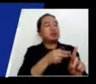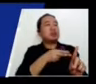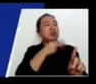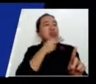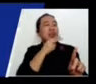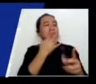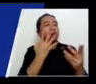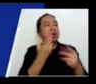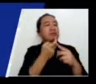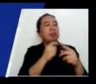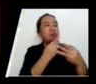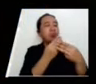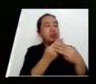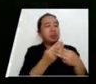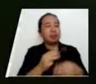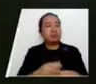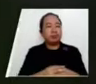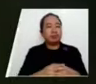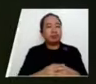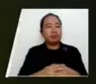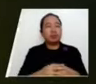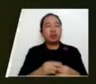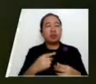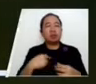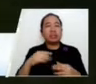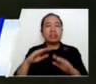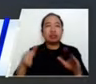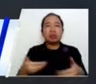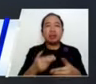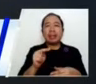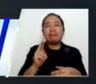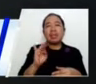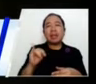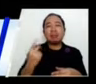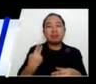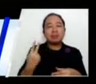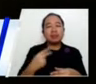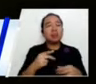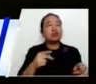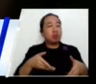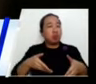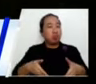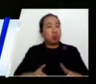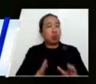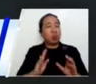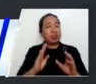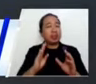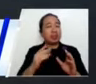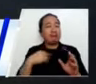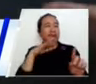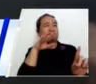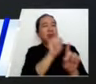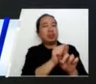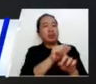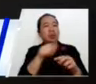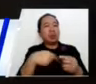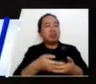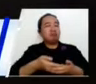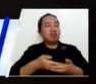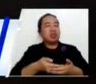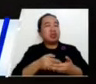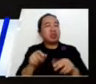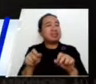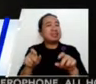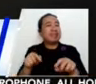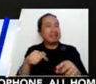po kami. Ay, baby. Huli sa akto ang kumadrona habang bit-bit pa ang ibinibentang sanggol. Sinubukang magpaliwanag ng